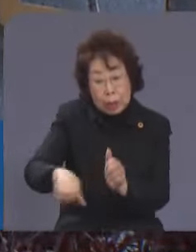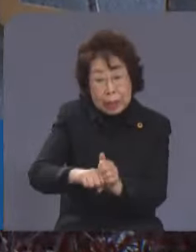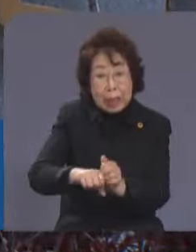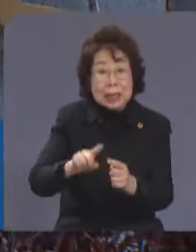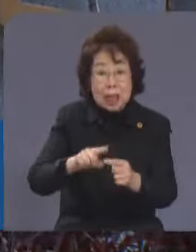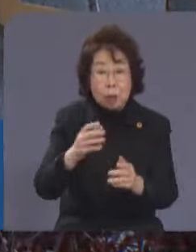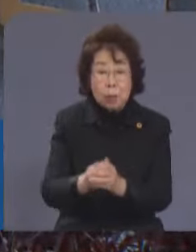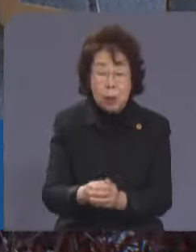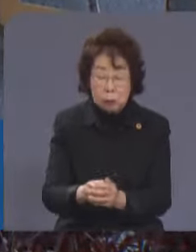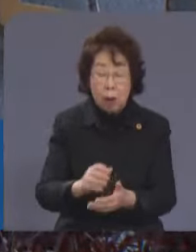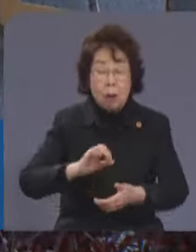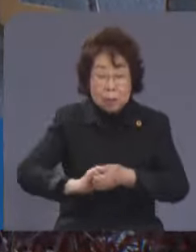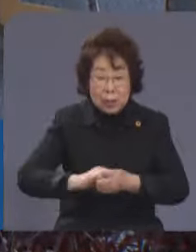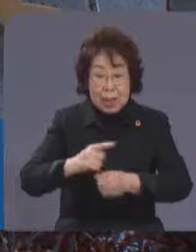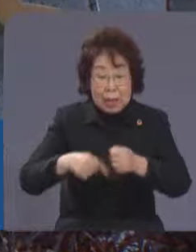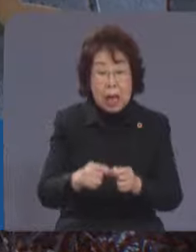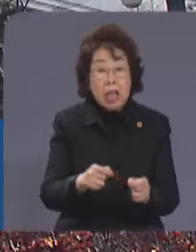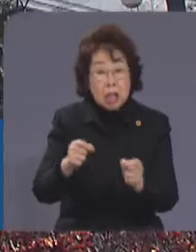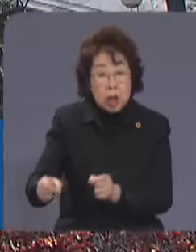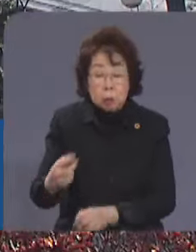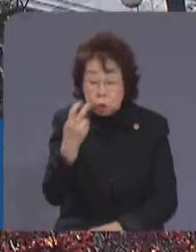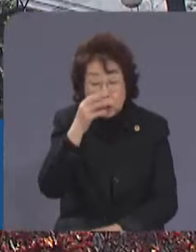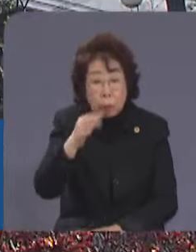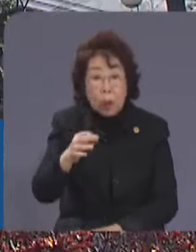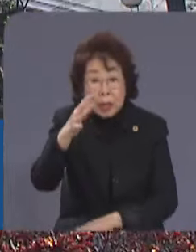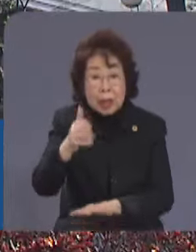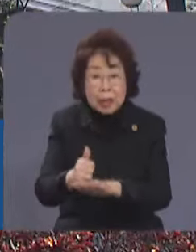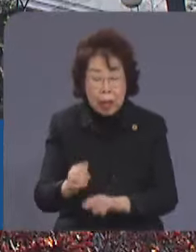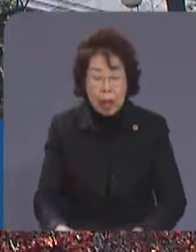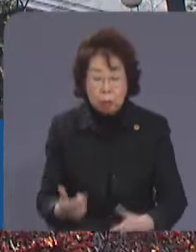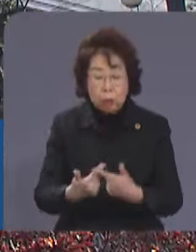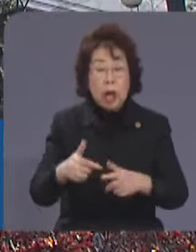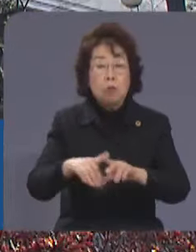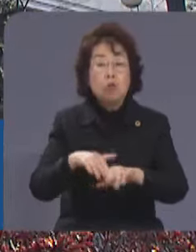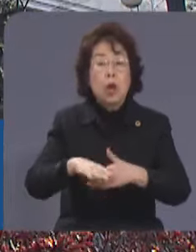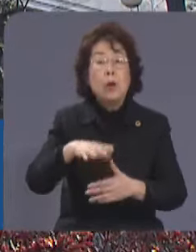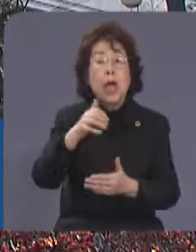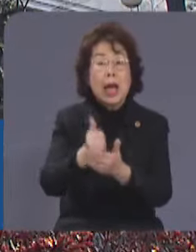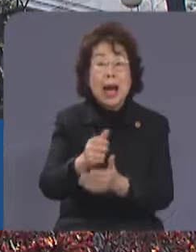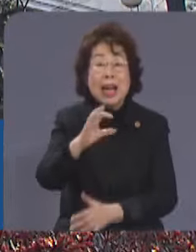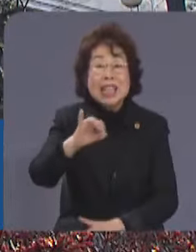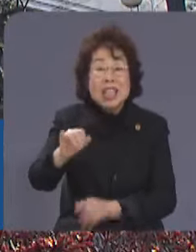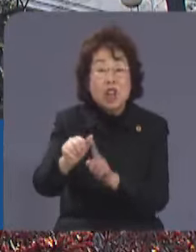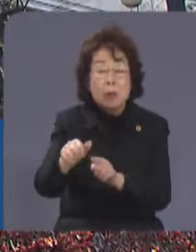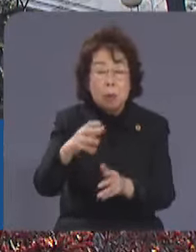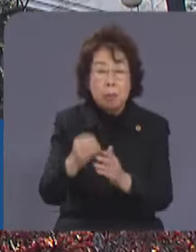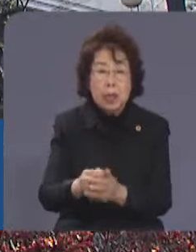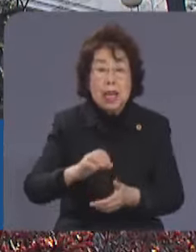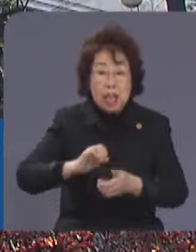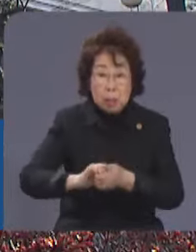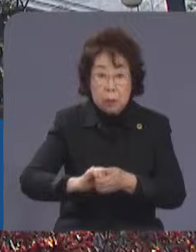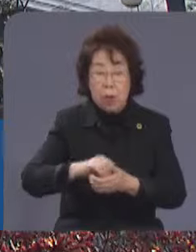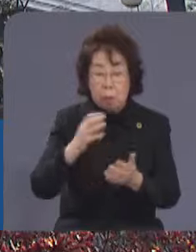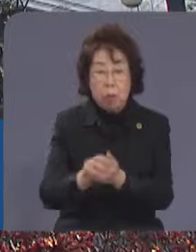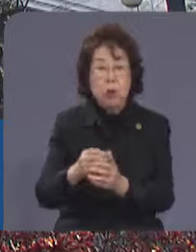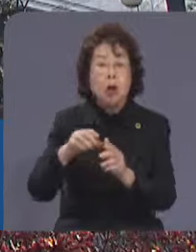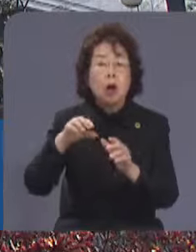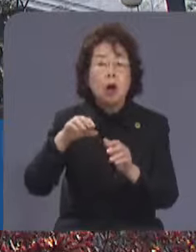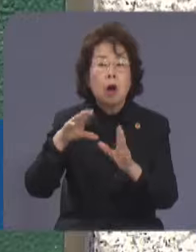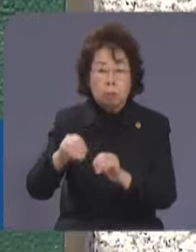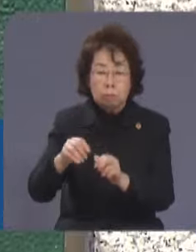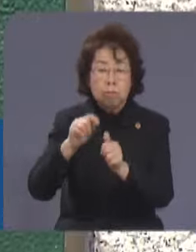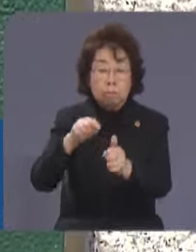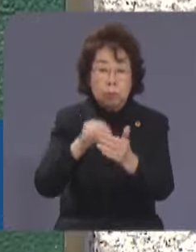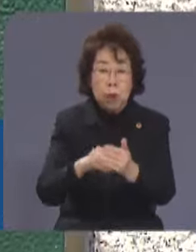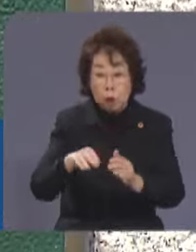산하기관장에 대해 임기 1년 연장 여부를 심사한 결과 부산문화회관 이정필 대표에게 임기 만료를 통보하고